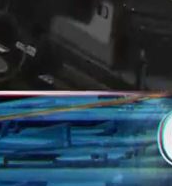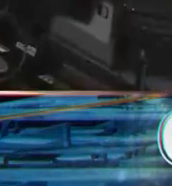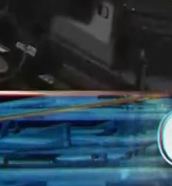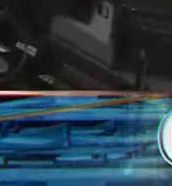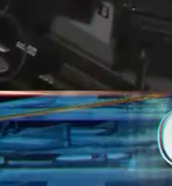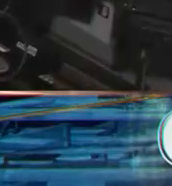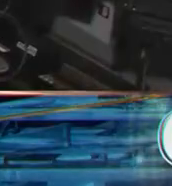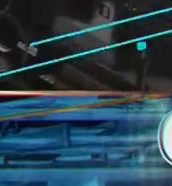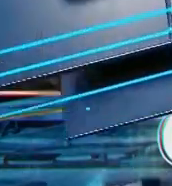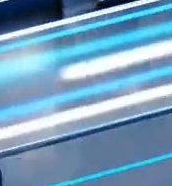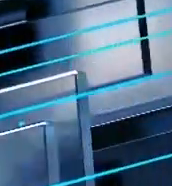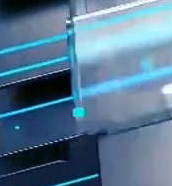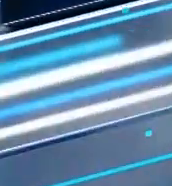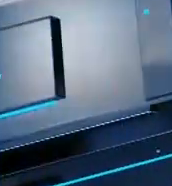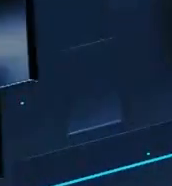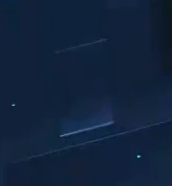войне.